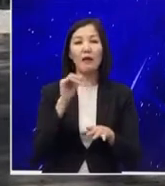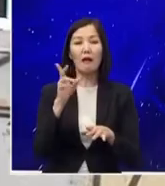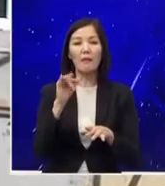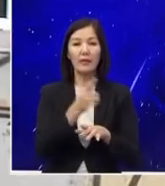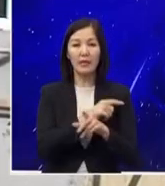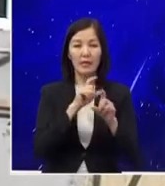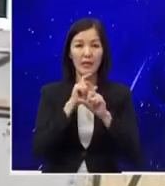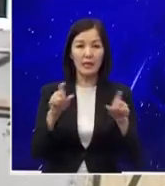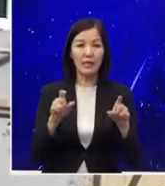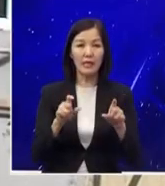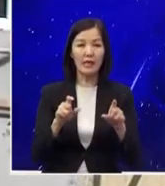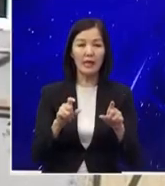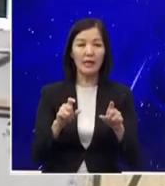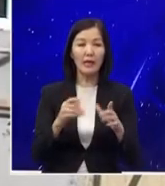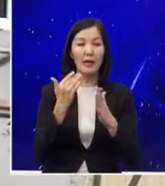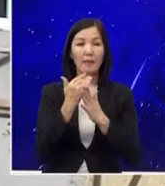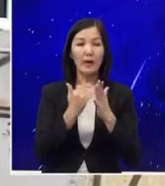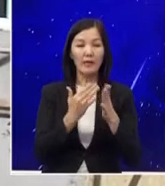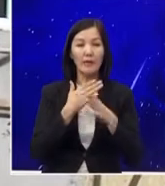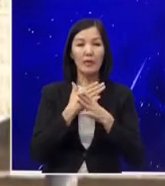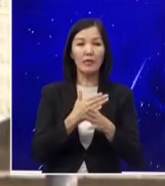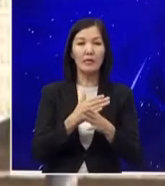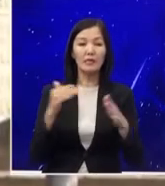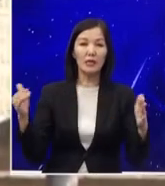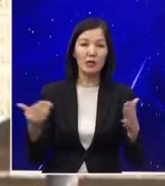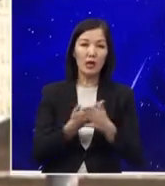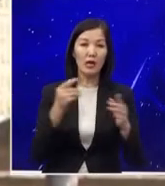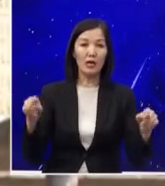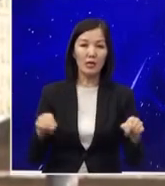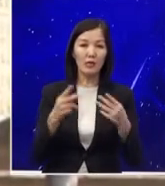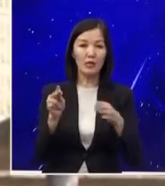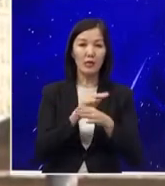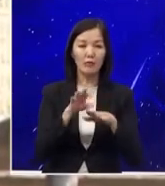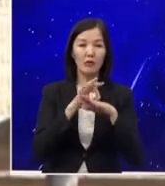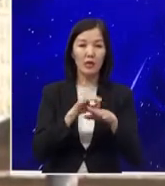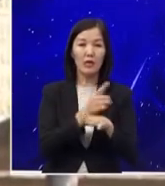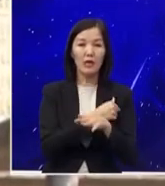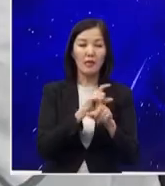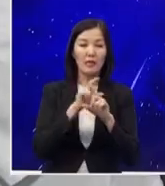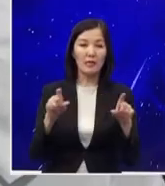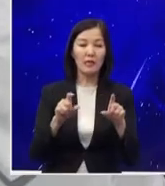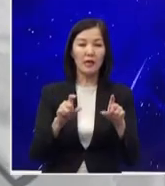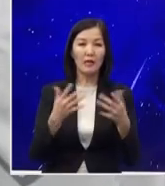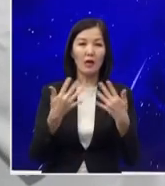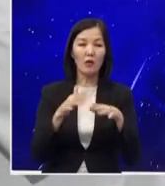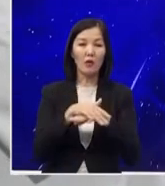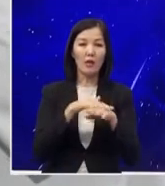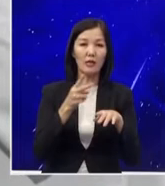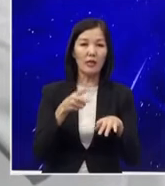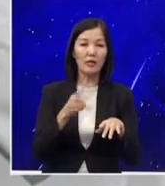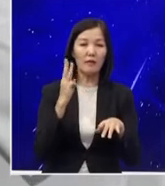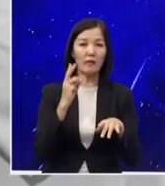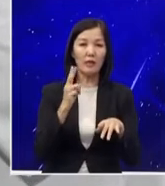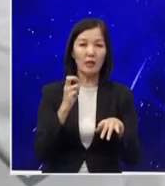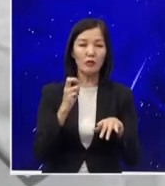дәрігерлік амбулаторияда атаулы бағдарлама негізінде жаңғыртылып жатыр. Бұл медициналық мекемеден елді мекендегі 2200